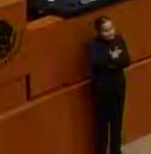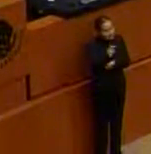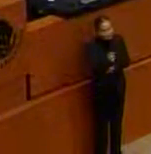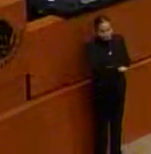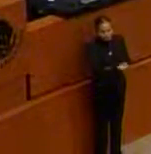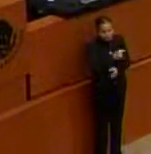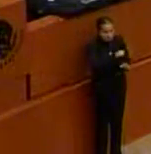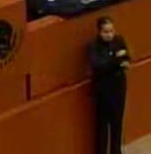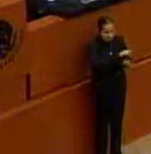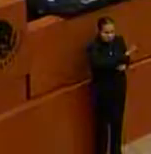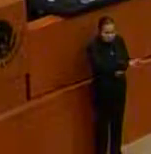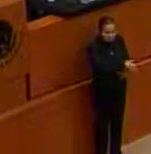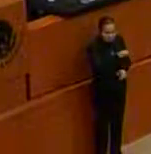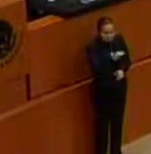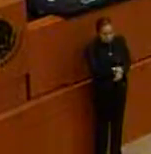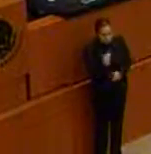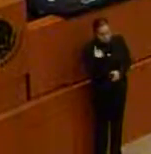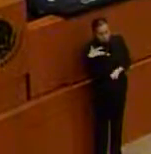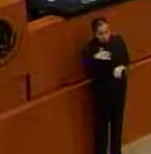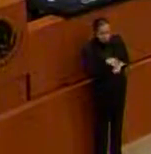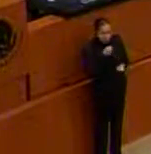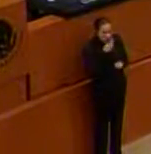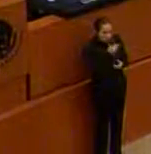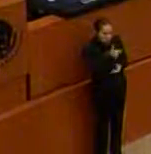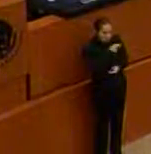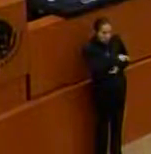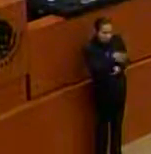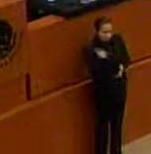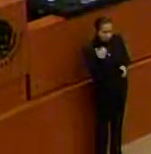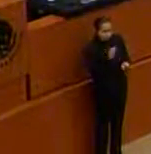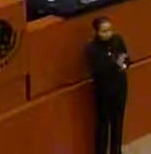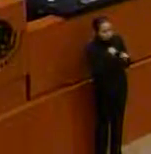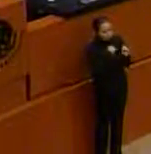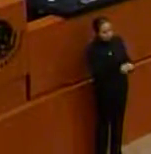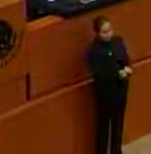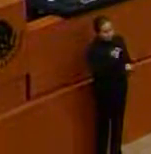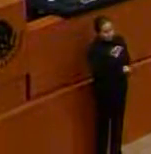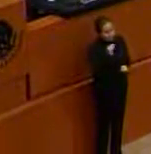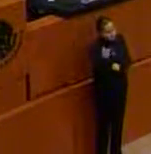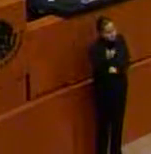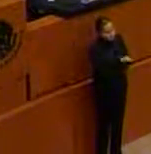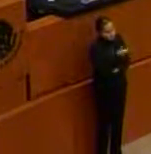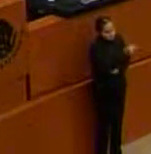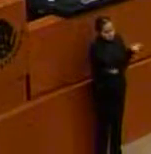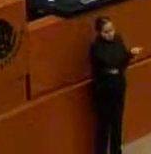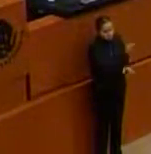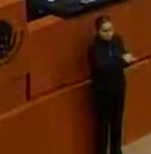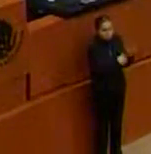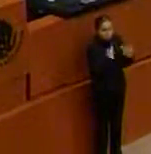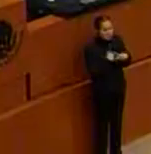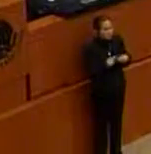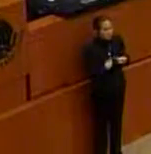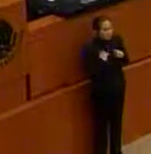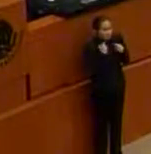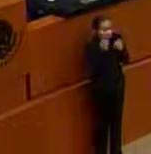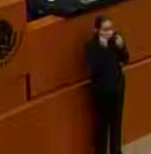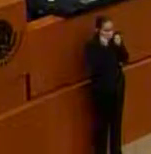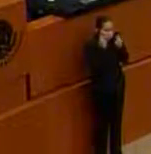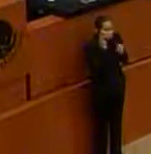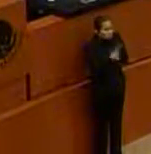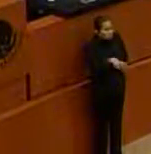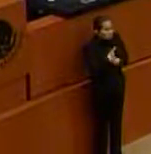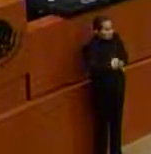et économique. Il permet de garantir le minimum vital de toute la population à tout âge, indépendamment du pourcentage de travail